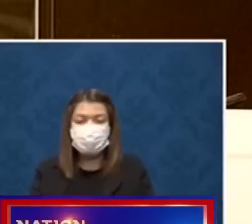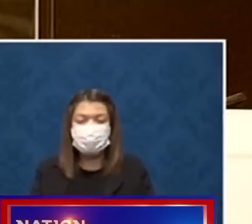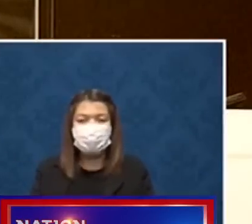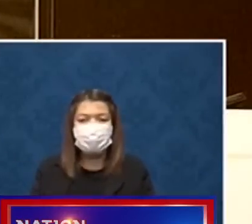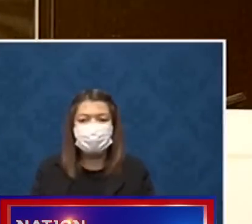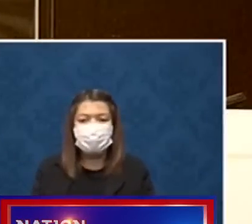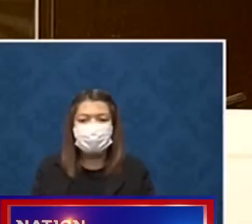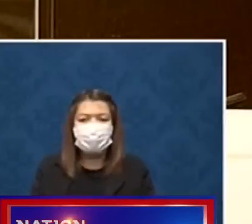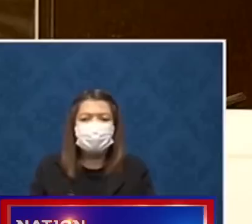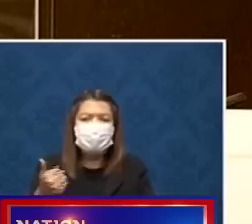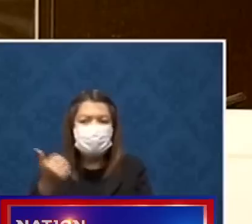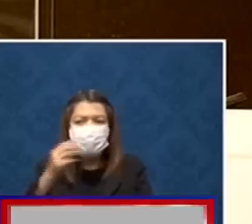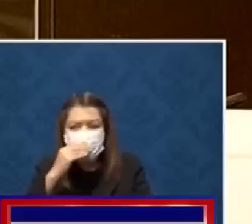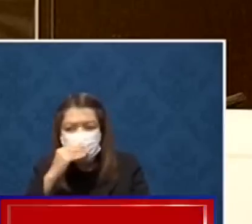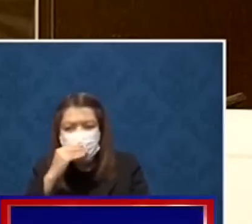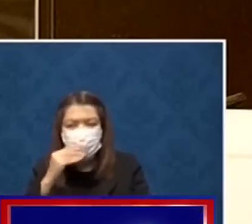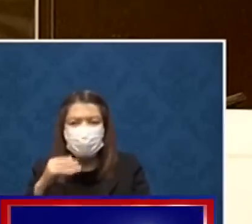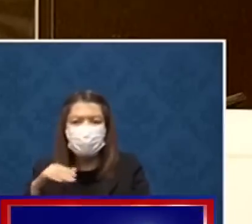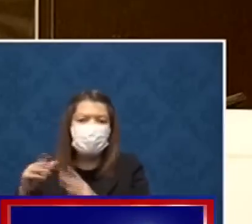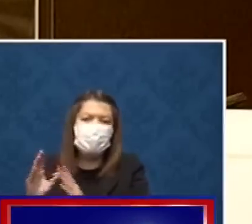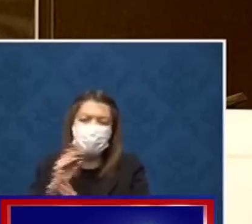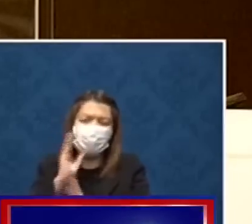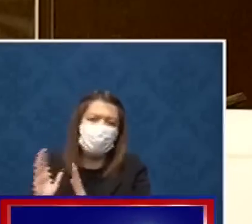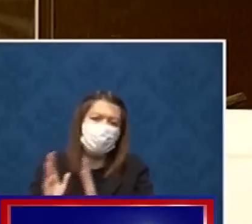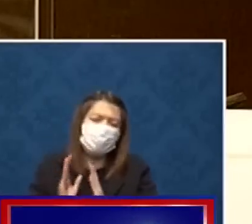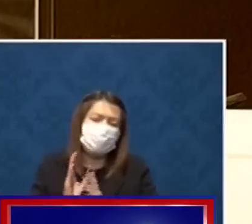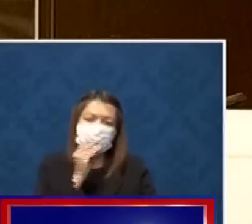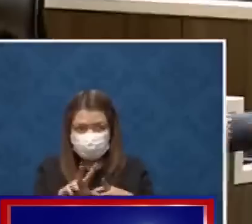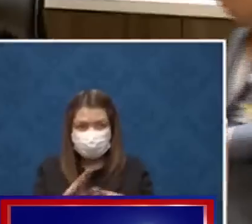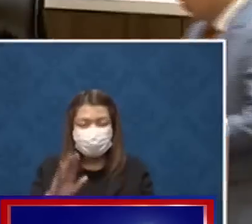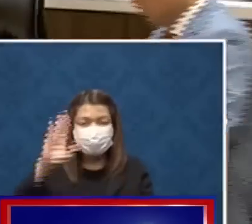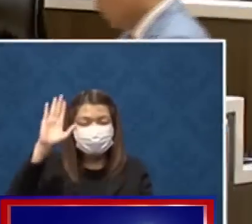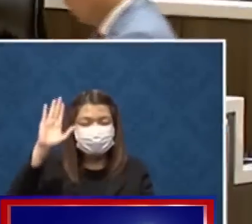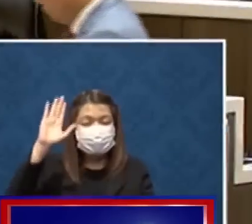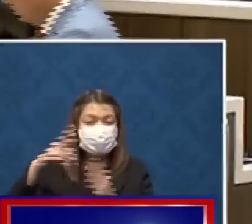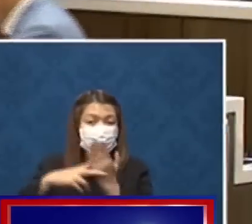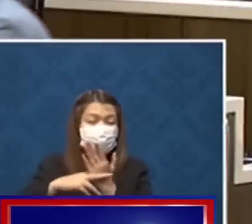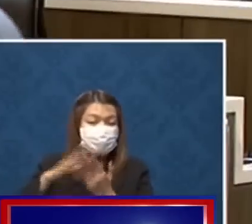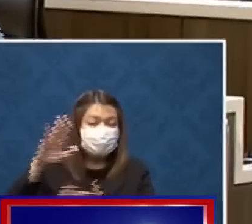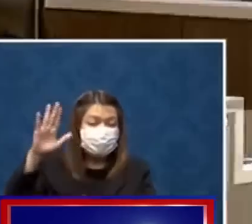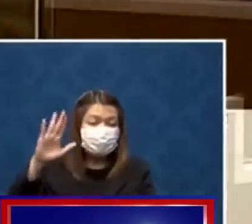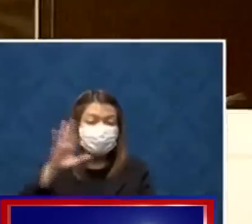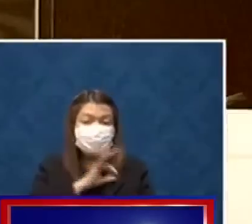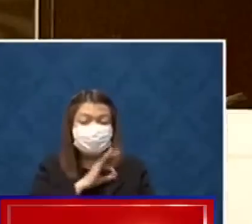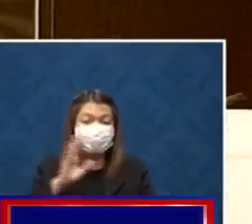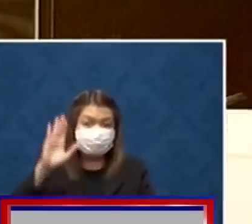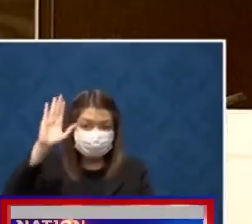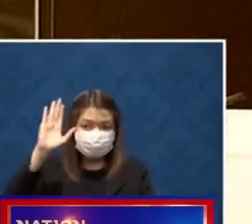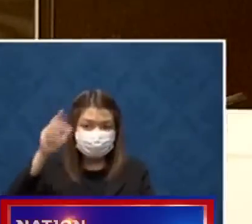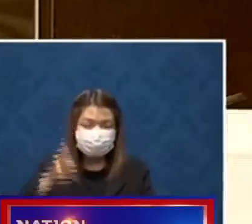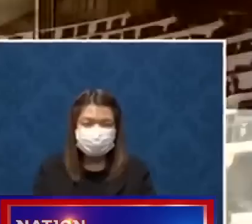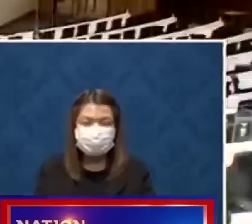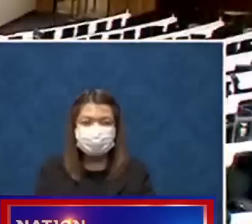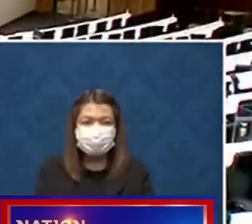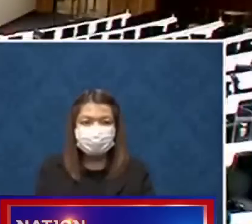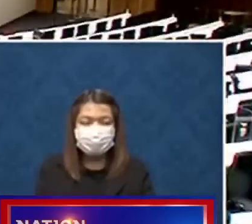เอาคำพูดที่คนอื่นพูดที่ไม่มีหลักอะไรมาไม่ได้ครับเดี๋ยวนะครับมีท่านสมาชิกประท้วงอีกครับ ขออนุญาต